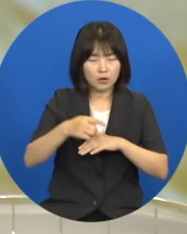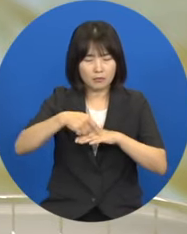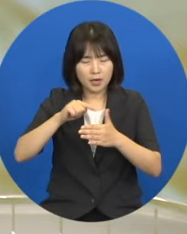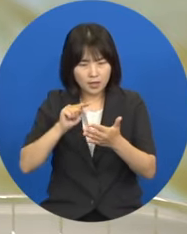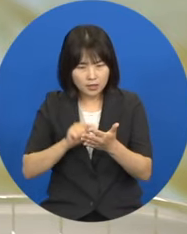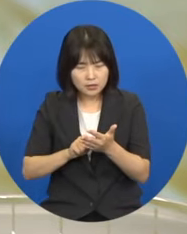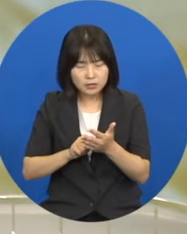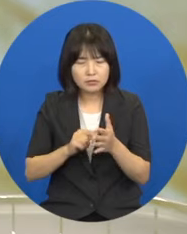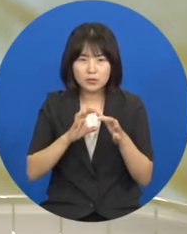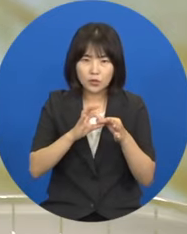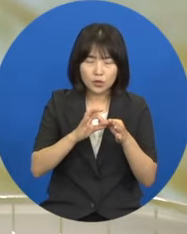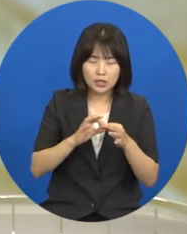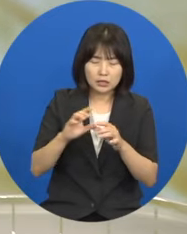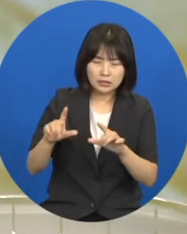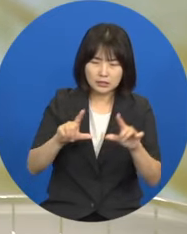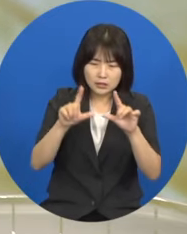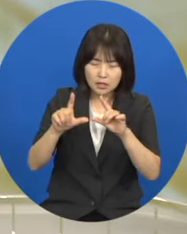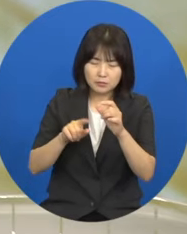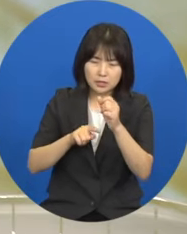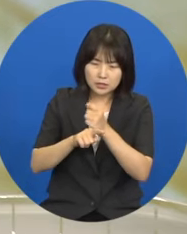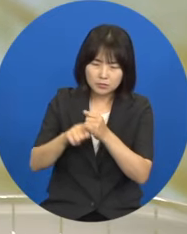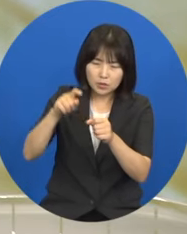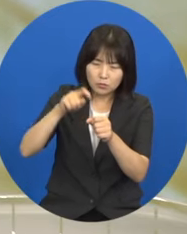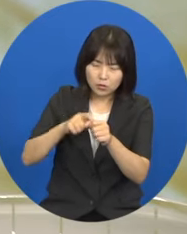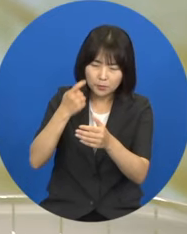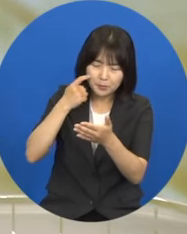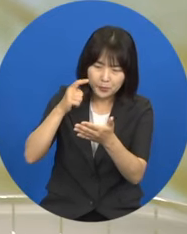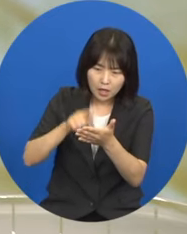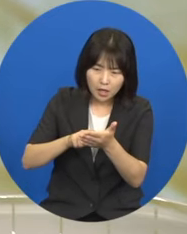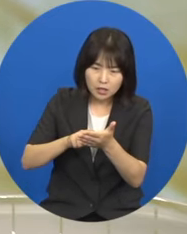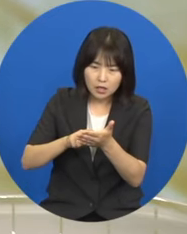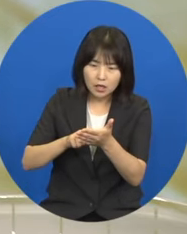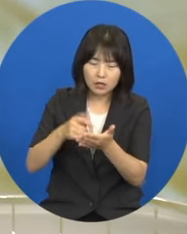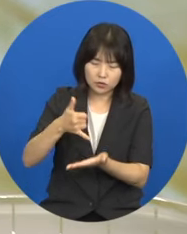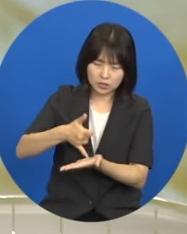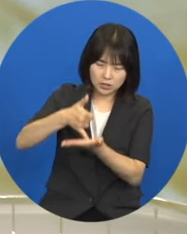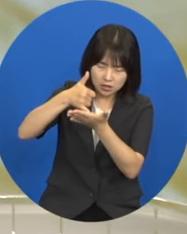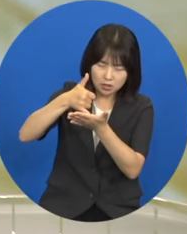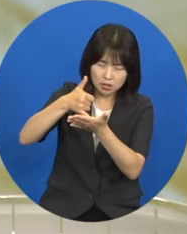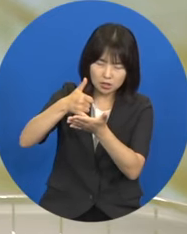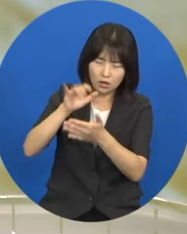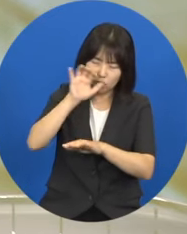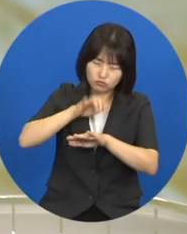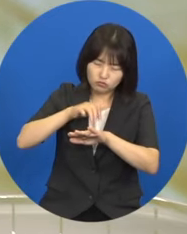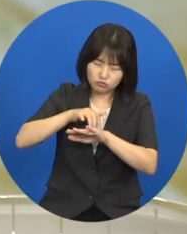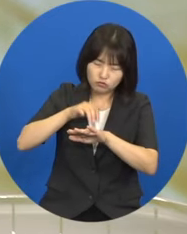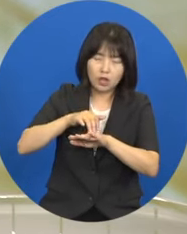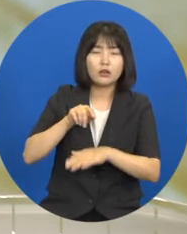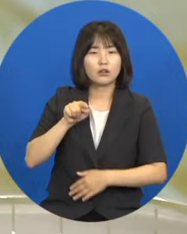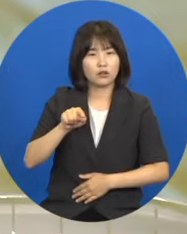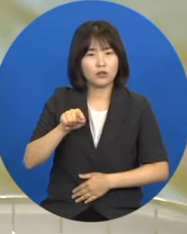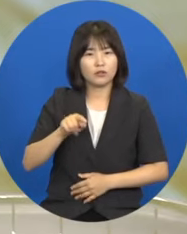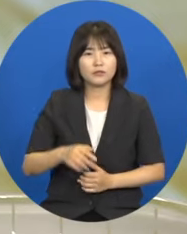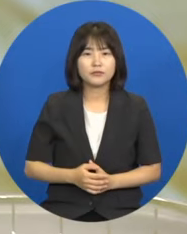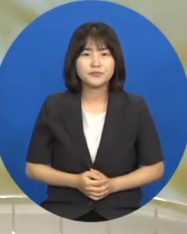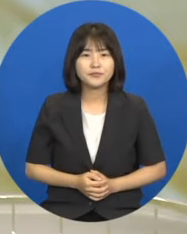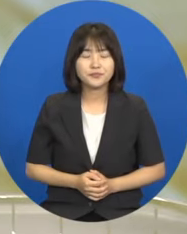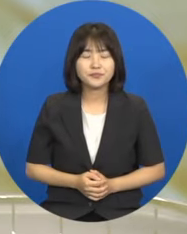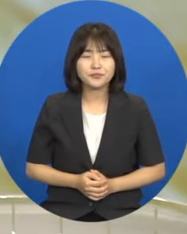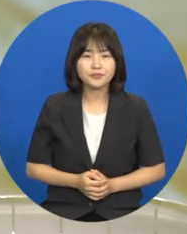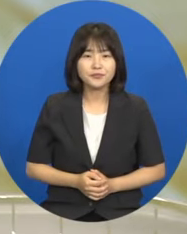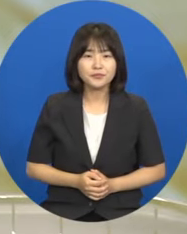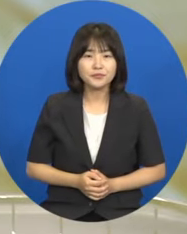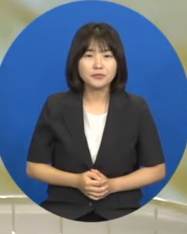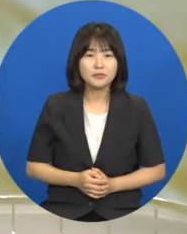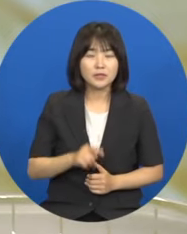삶의 의미와 목적을 발견하고 인격을 수행하는 것이라고 가르칩니다. 이러한